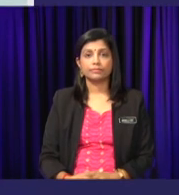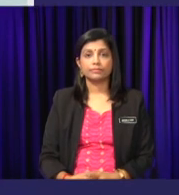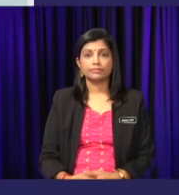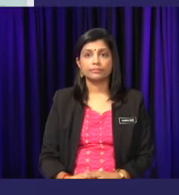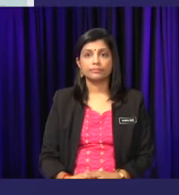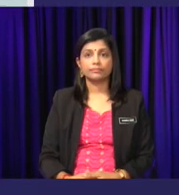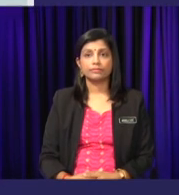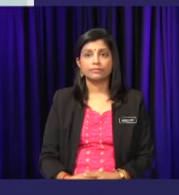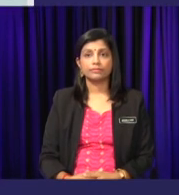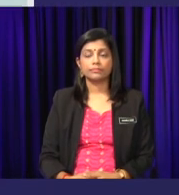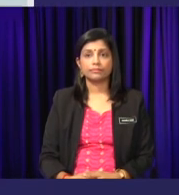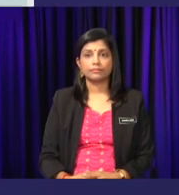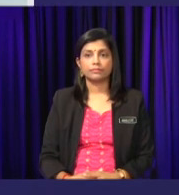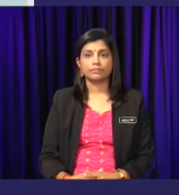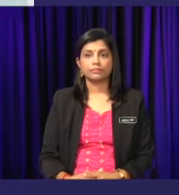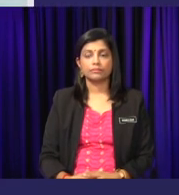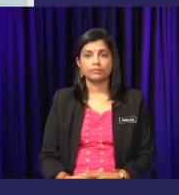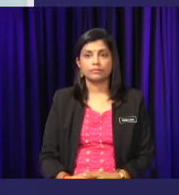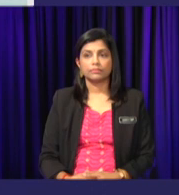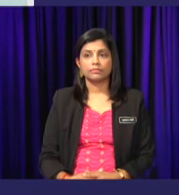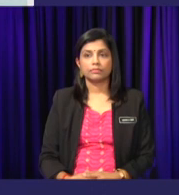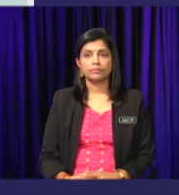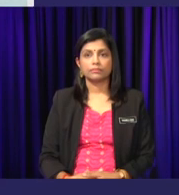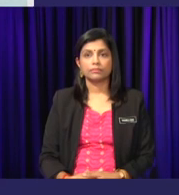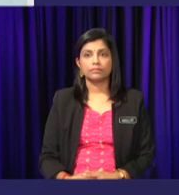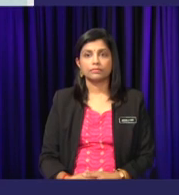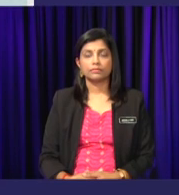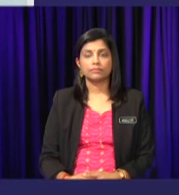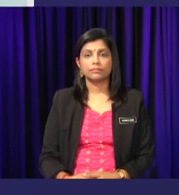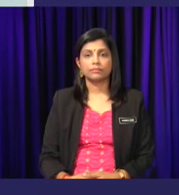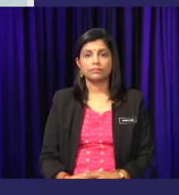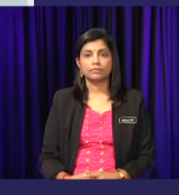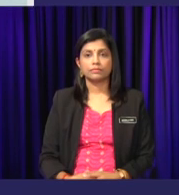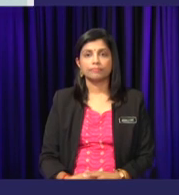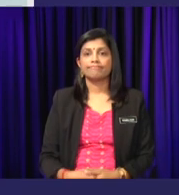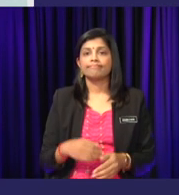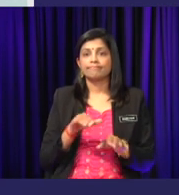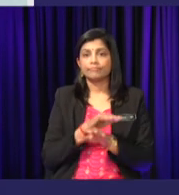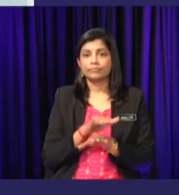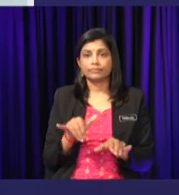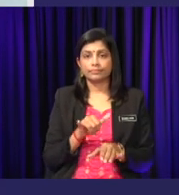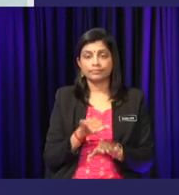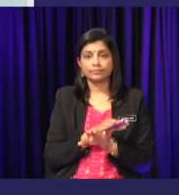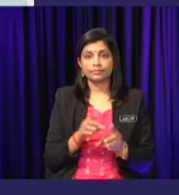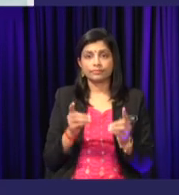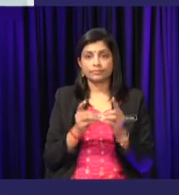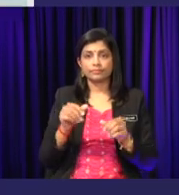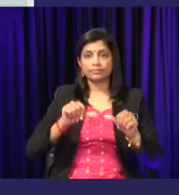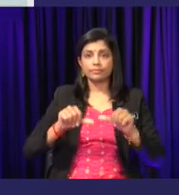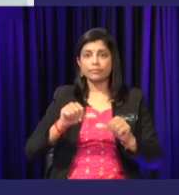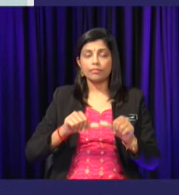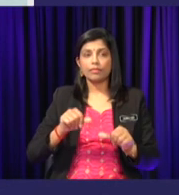tanpa penemuan sains tentulah kita sang ke bahu hanya berguna untuk kita minum